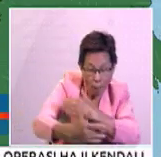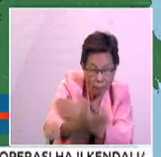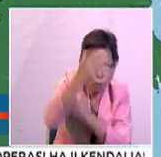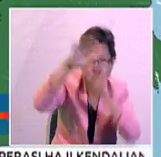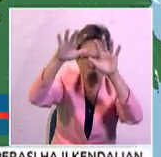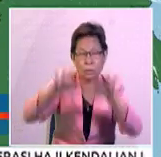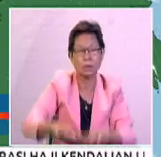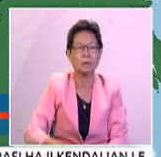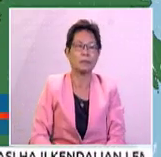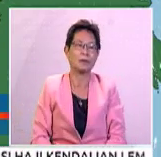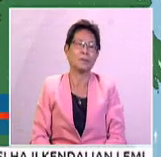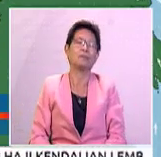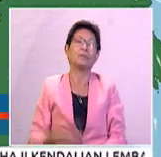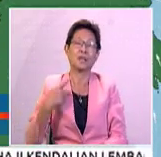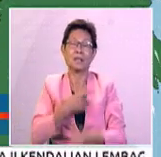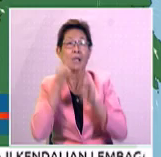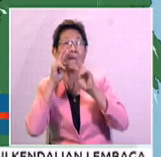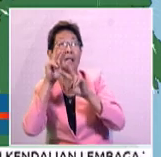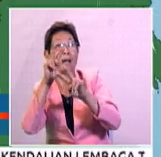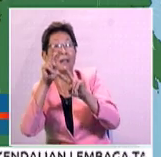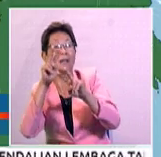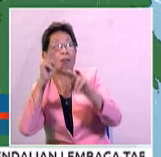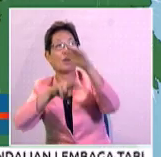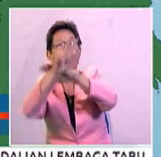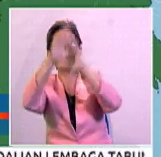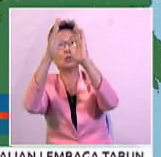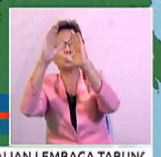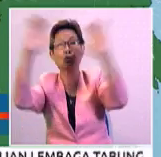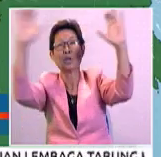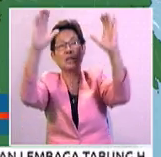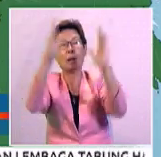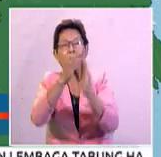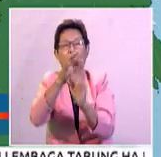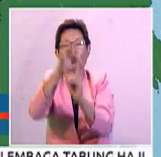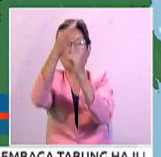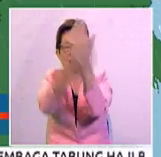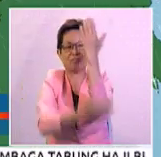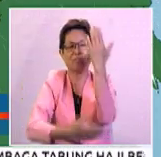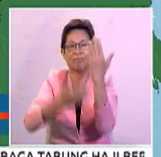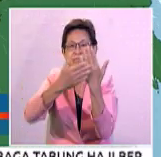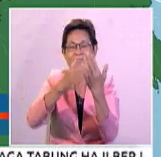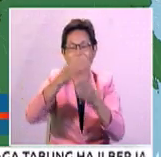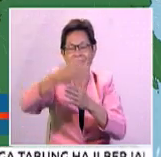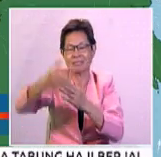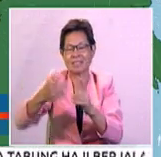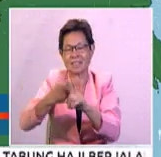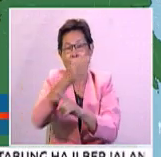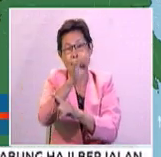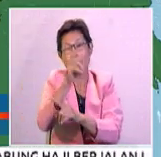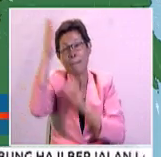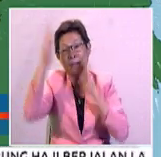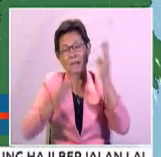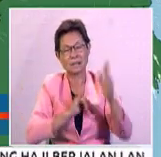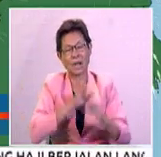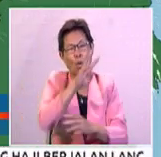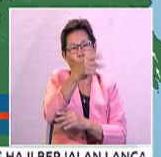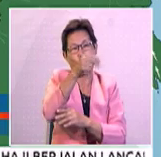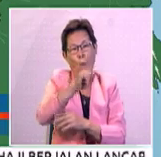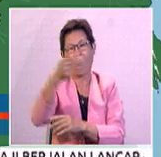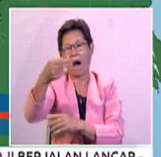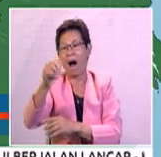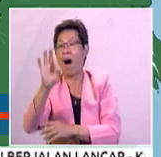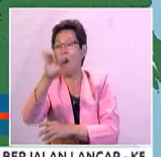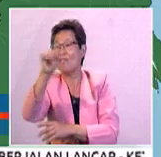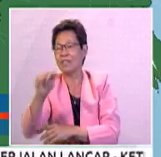nanti. Baiklah, sebelum pisah, kita lihat ramalan cuaca bagi bandar-bandar utama di seluruh Malaysia. Sekian pada Malaysia, saya Wan Hafiz. Assalamualaikum